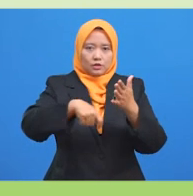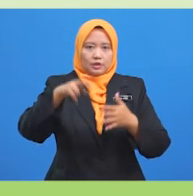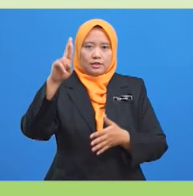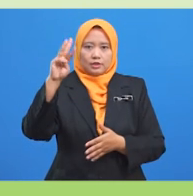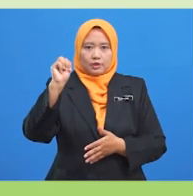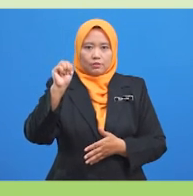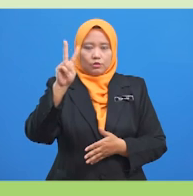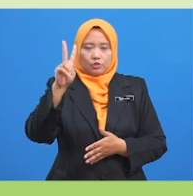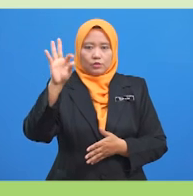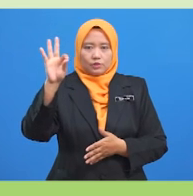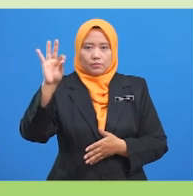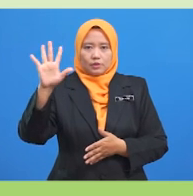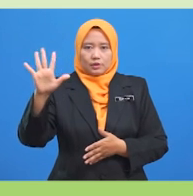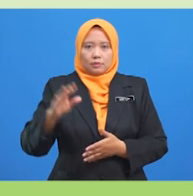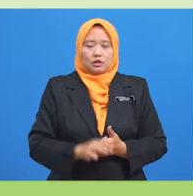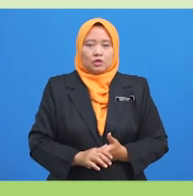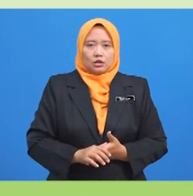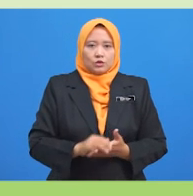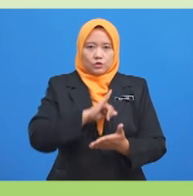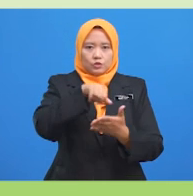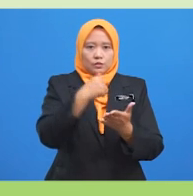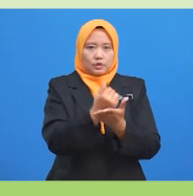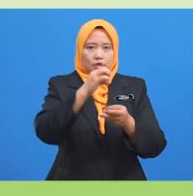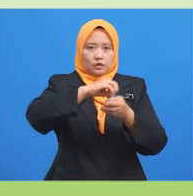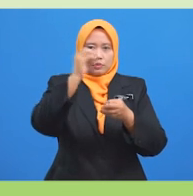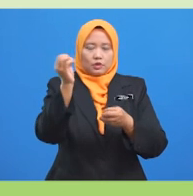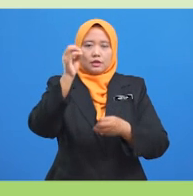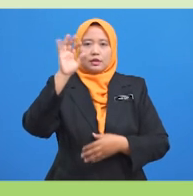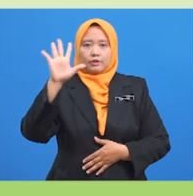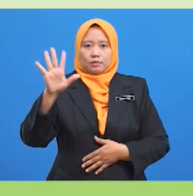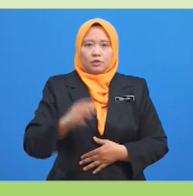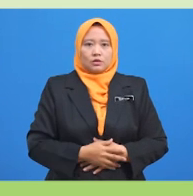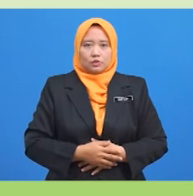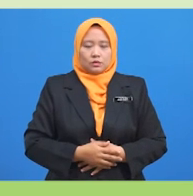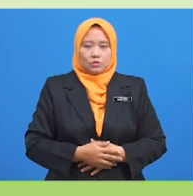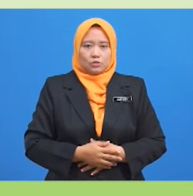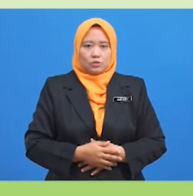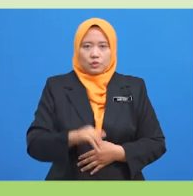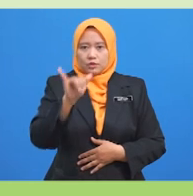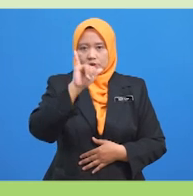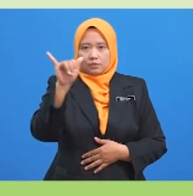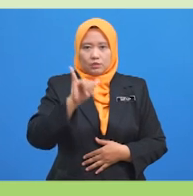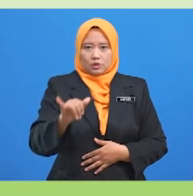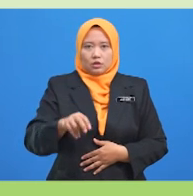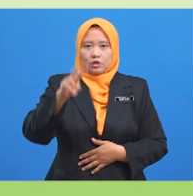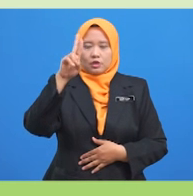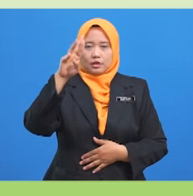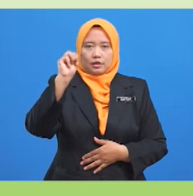RM295. Jumlah output adalah 5 unit. Kos purata sama dengan jumlah kos